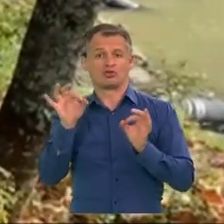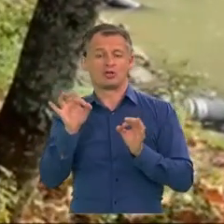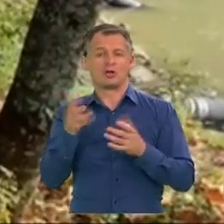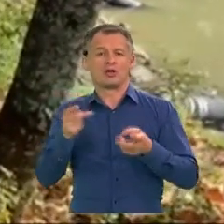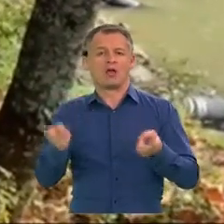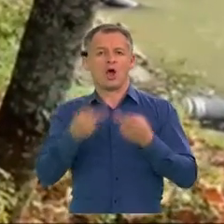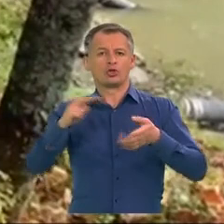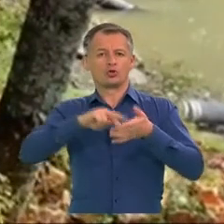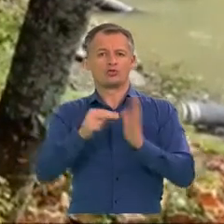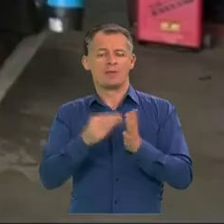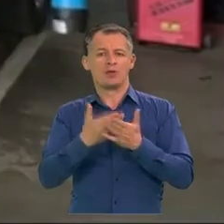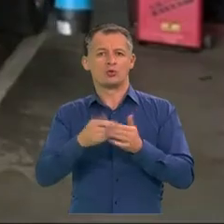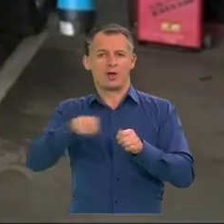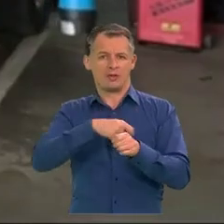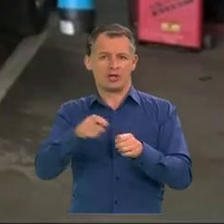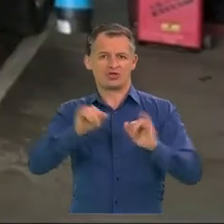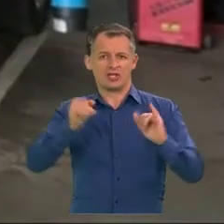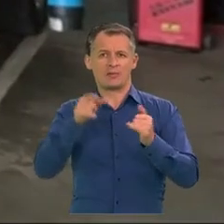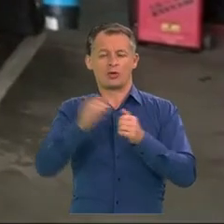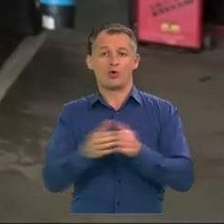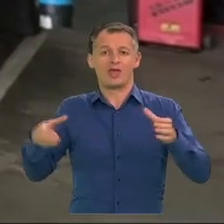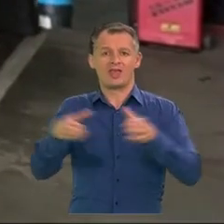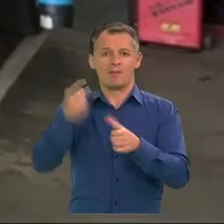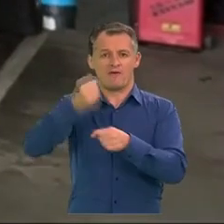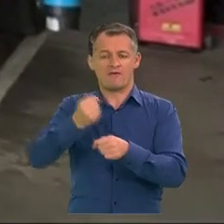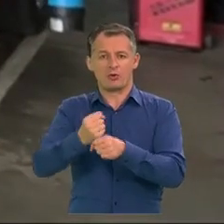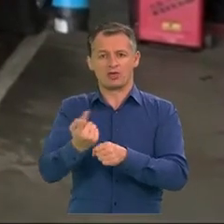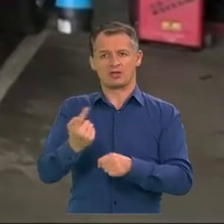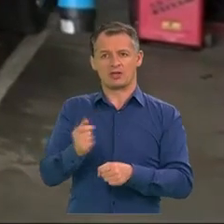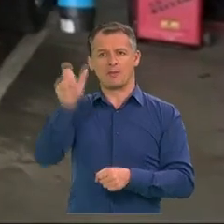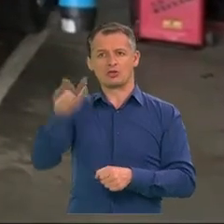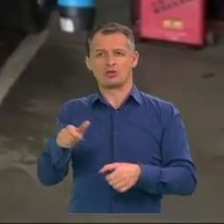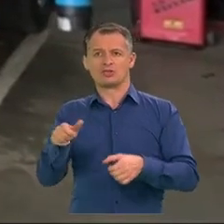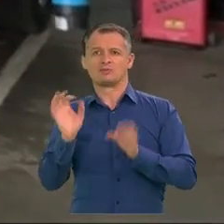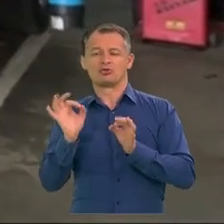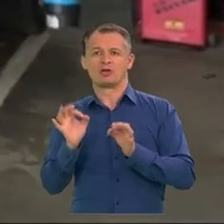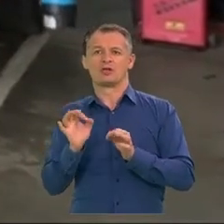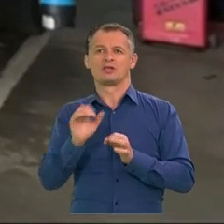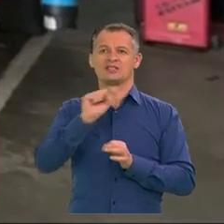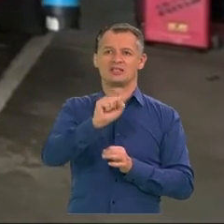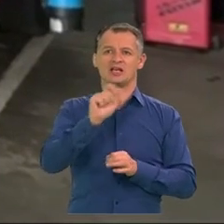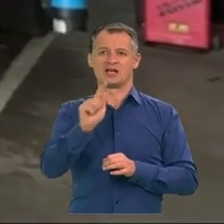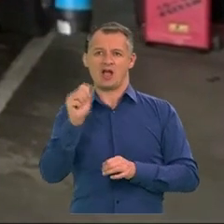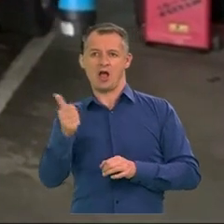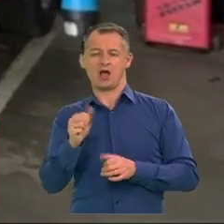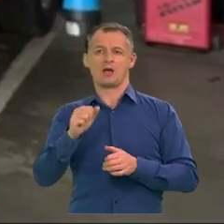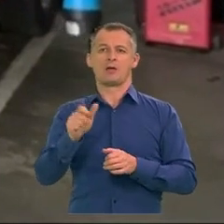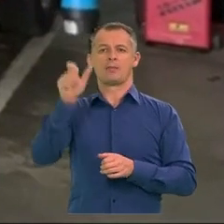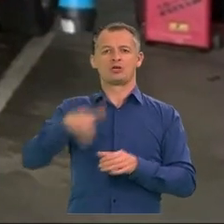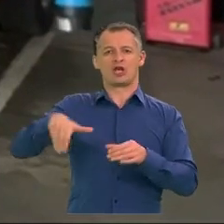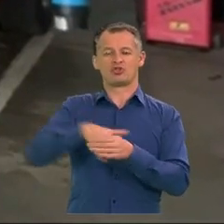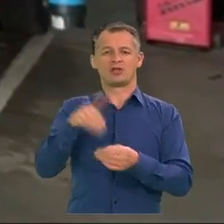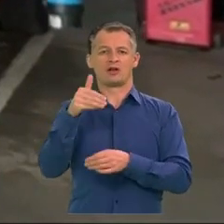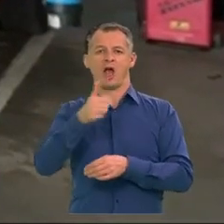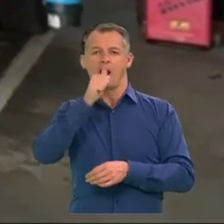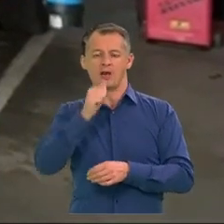remedia situația. O echipă mixtă formată din personal de specialitate SGA, personal de la Apele Române,